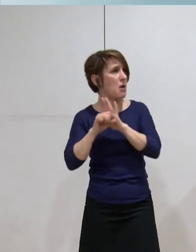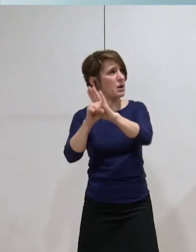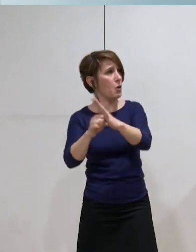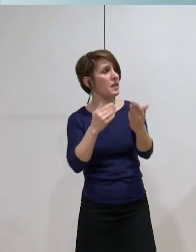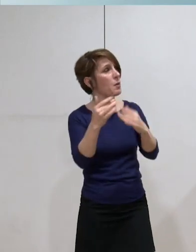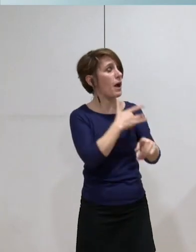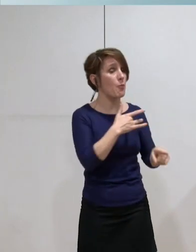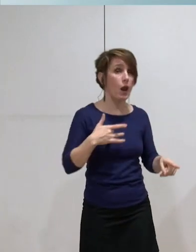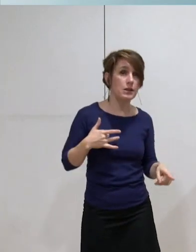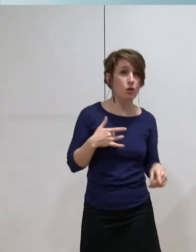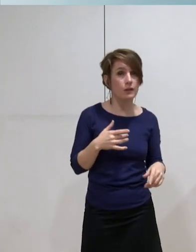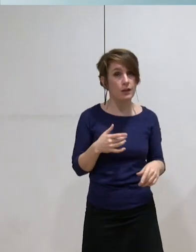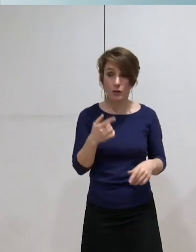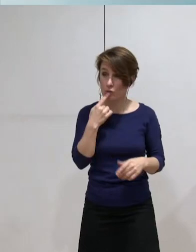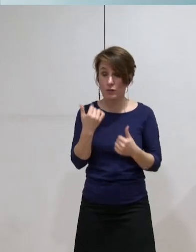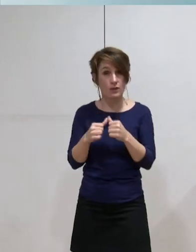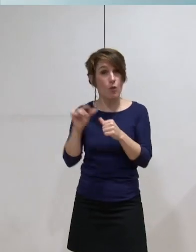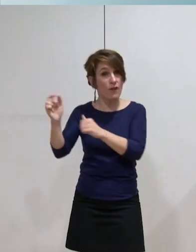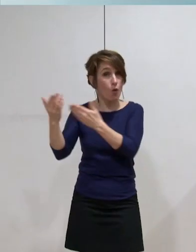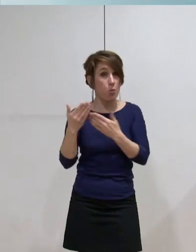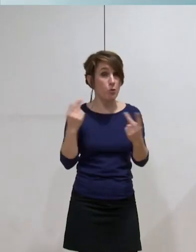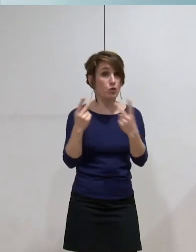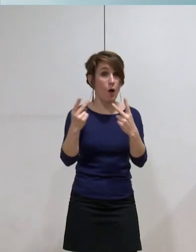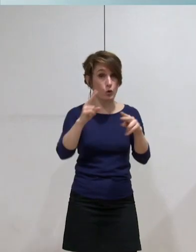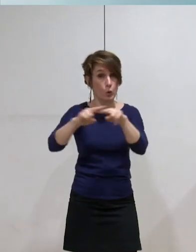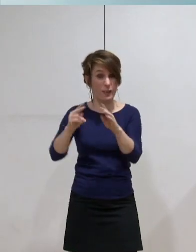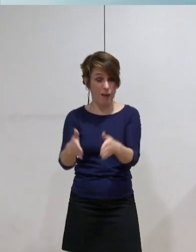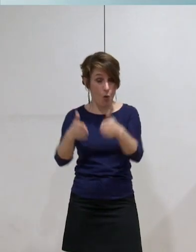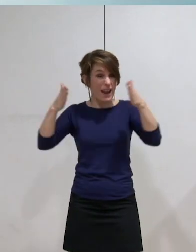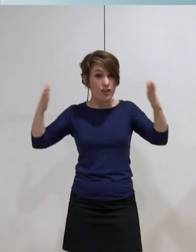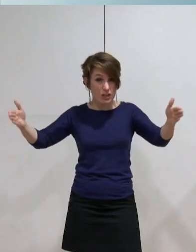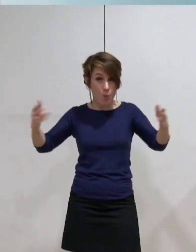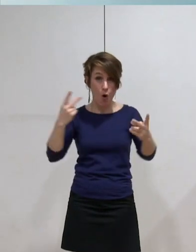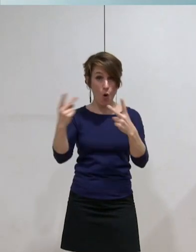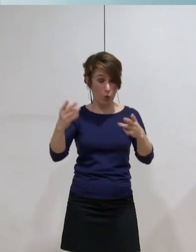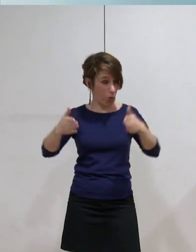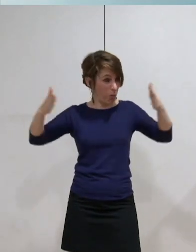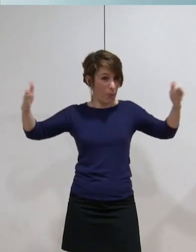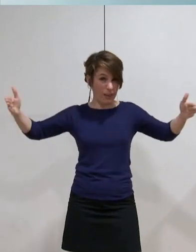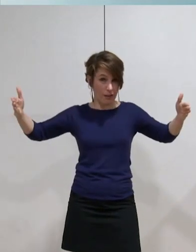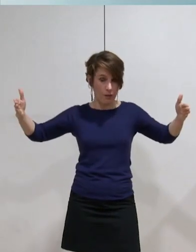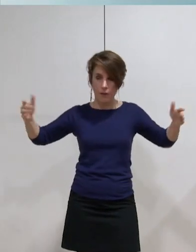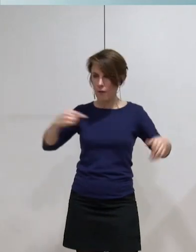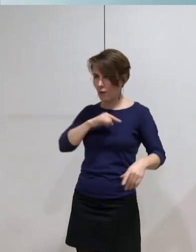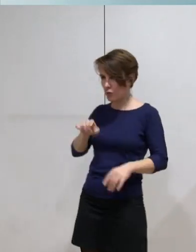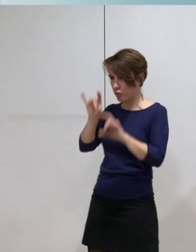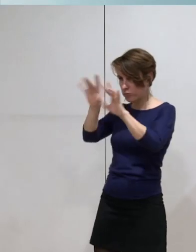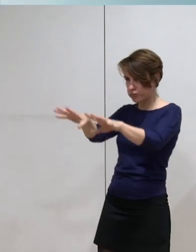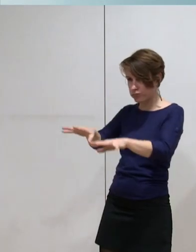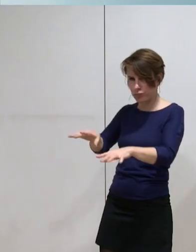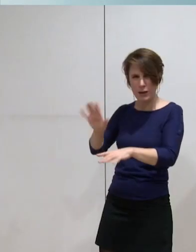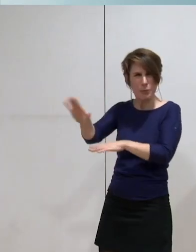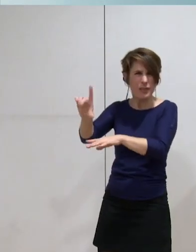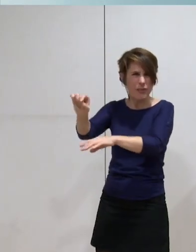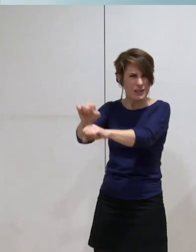solution du 20e siècle l'élargissement de la 480 nous apportons les solution du 21e siècle celles qui